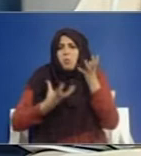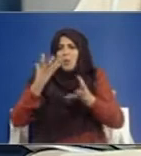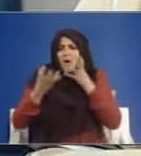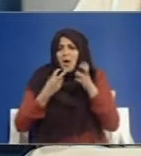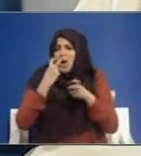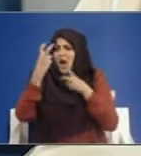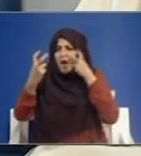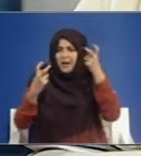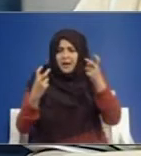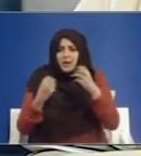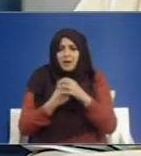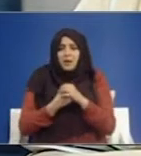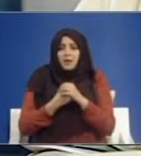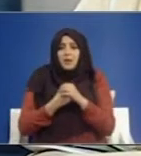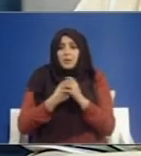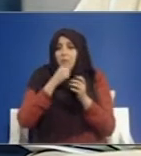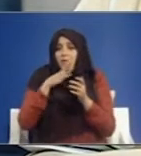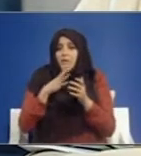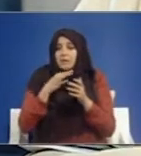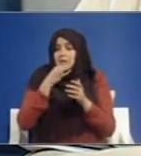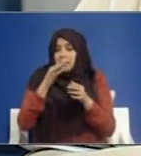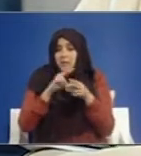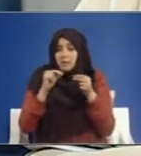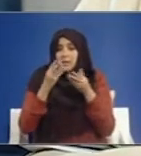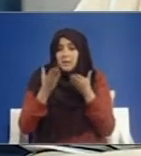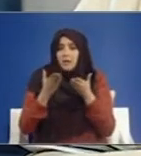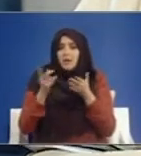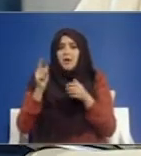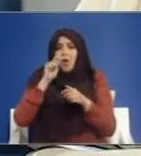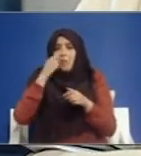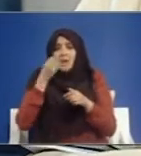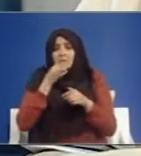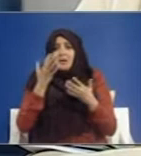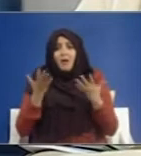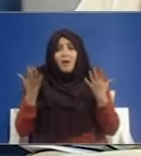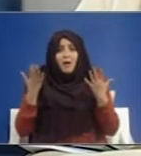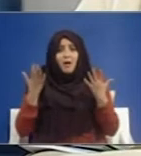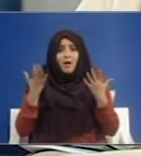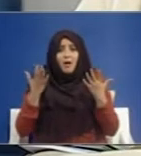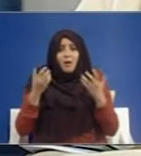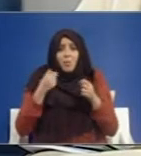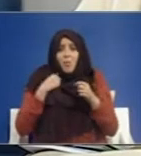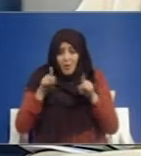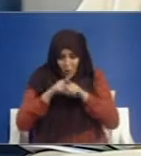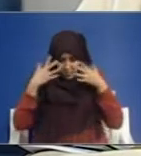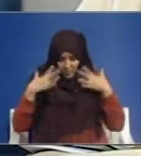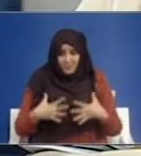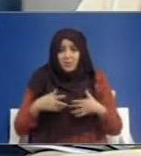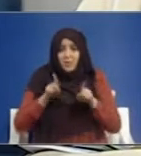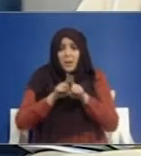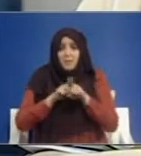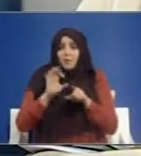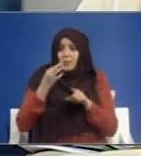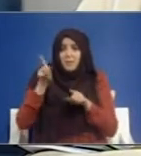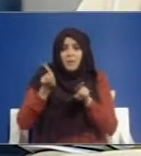مرعبة وما إلى ذلك. فقال سيدنا عمر: يا رسول الله، أكون على ما أنا عليه الآن معك؟ قال: